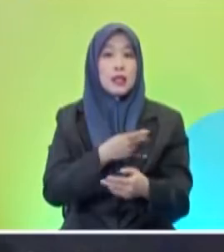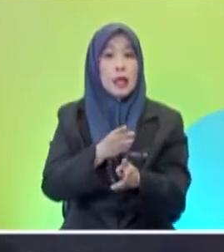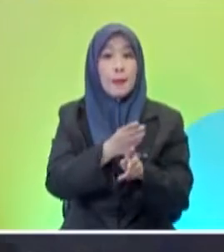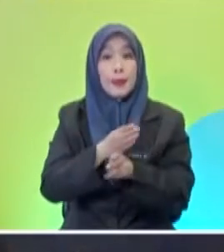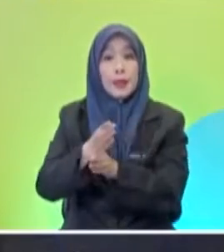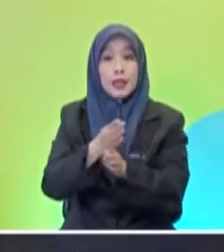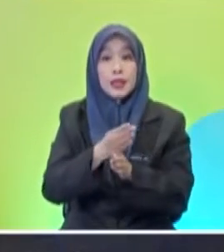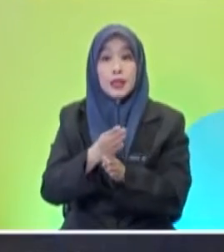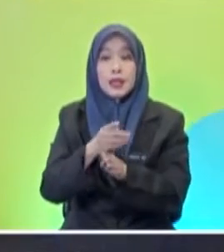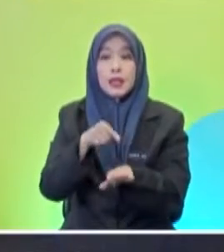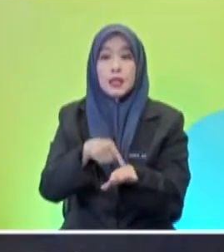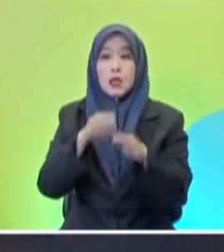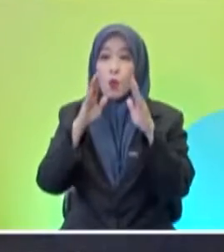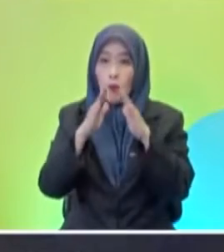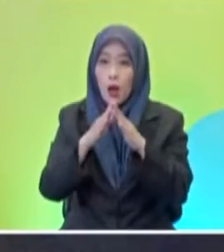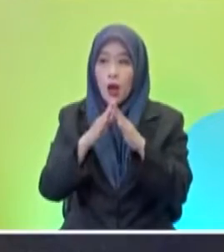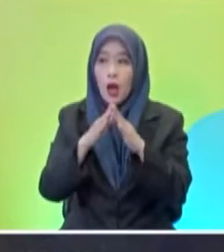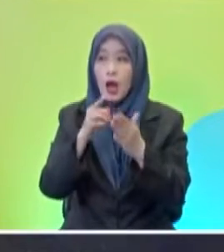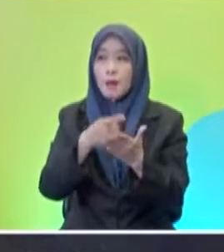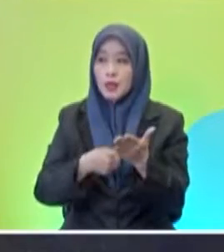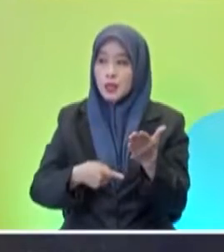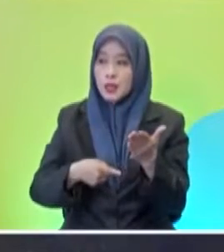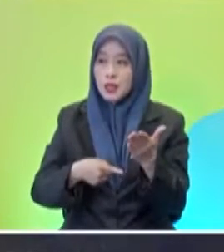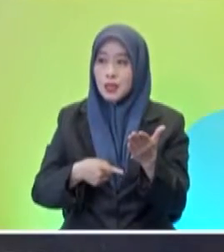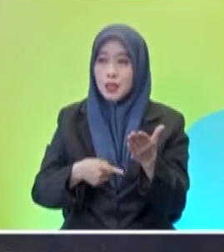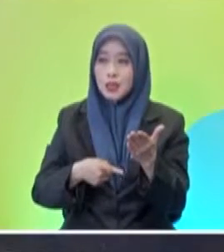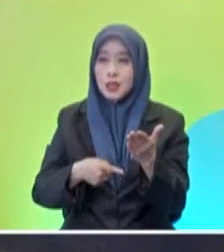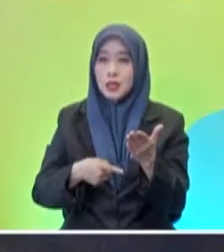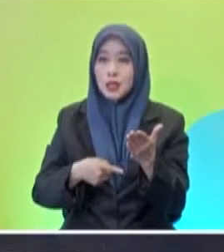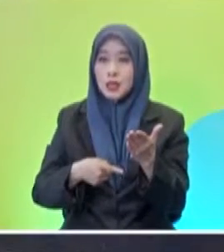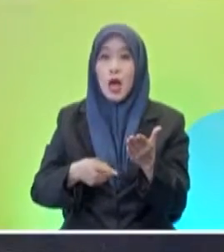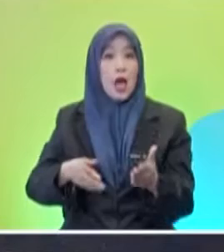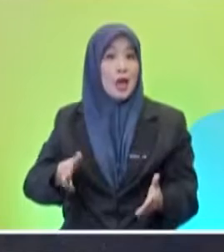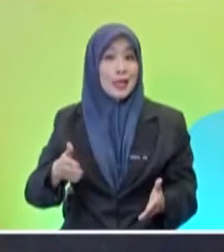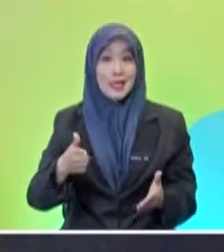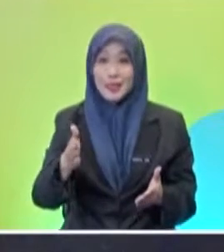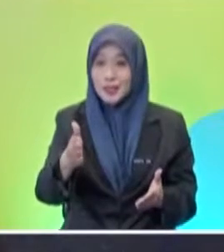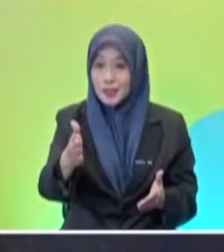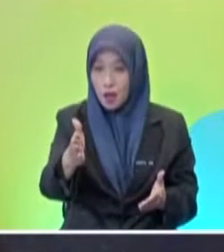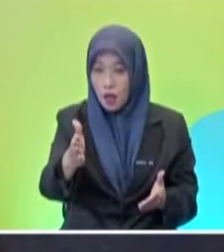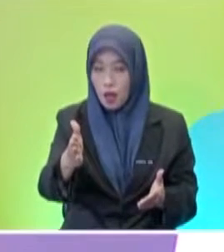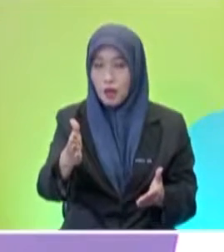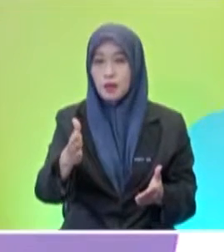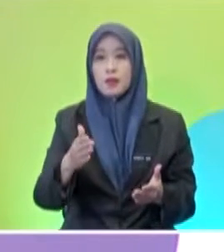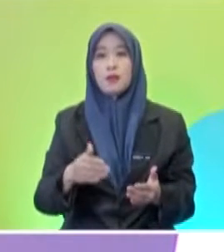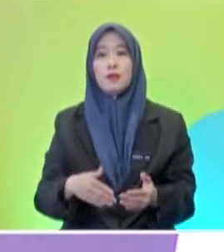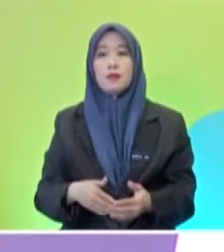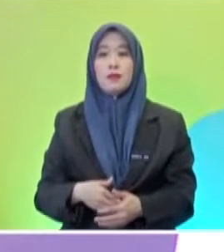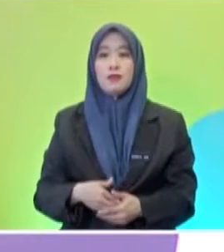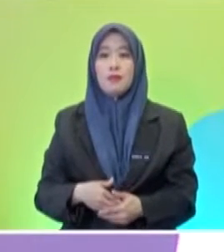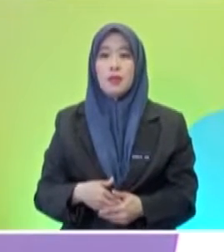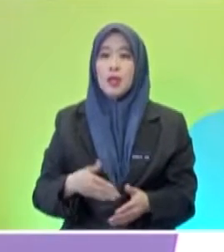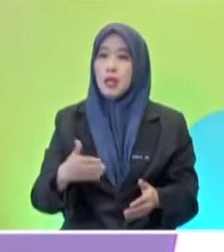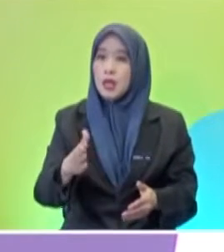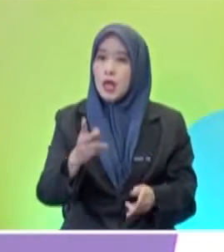apa, kawan-kawan? Pandai, Aiman. Apa dia? Ikan, Cikgu. Ikan. Ikan kita